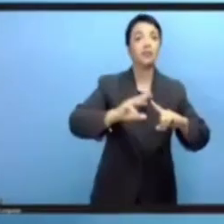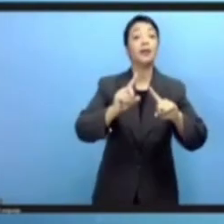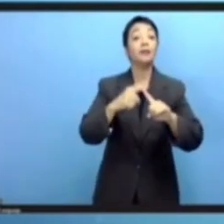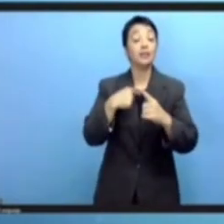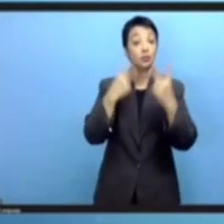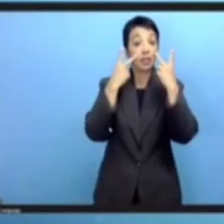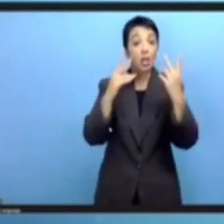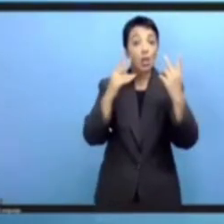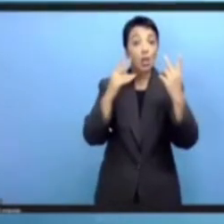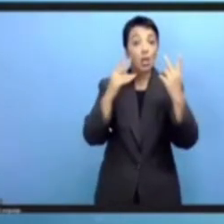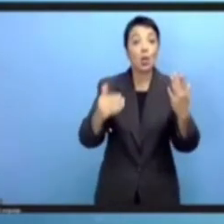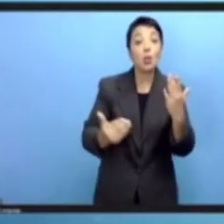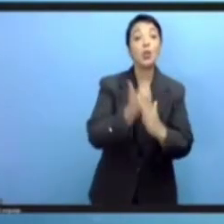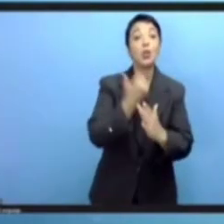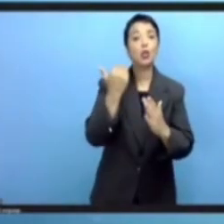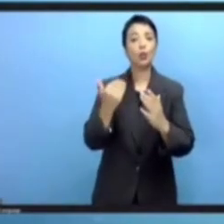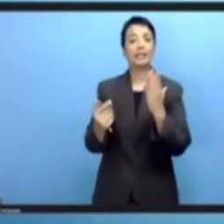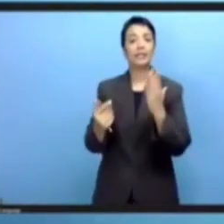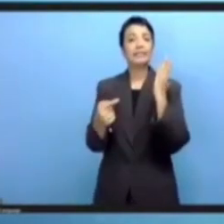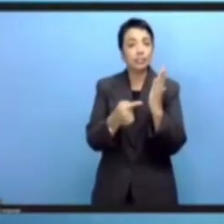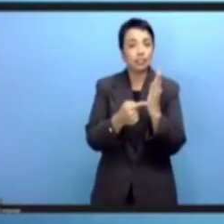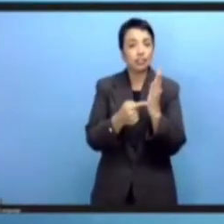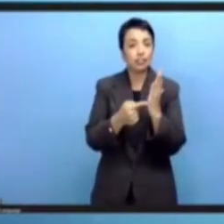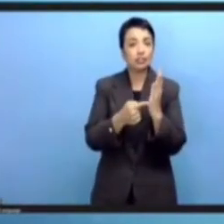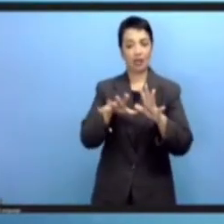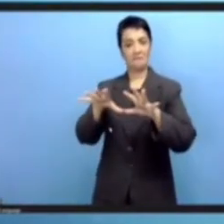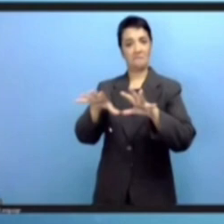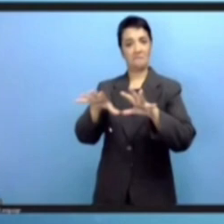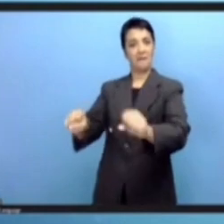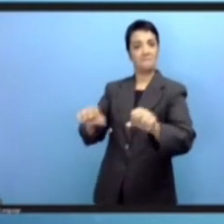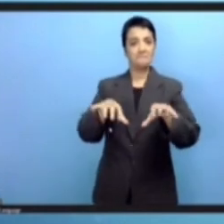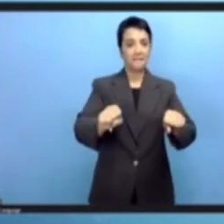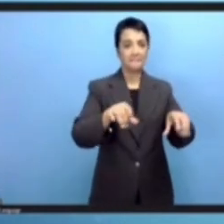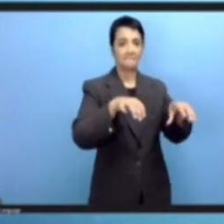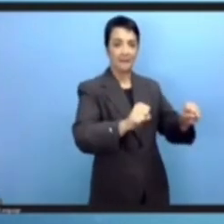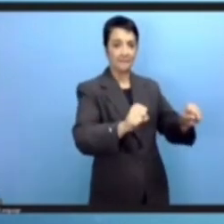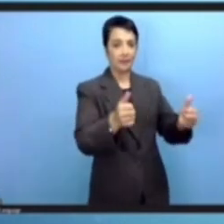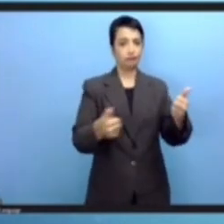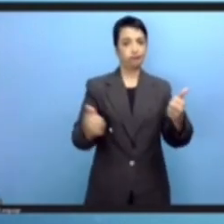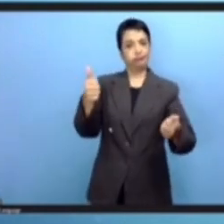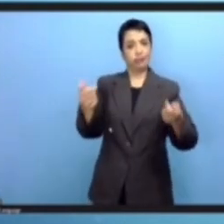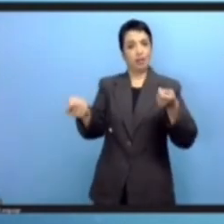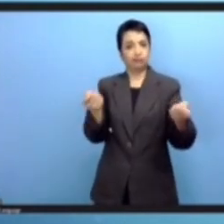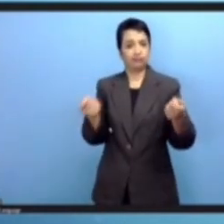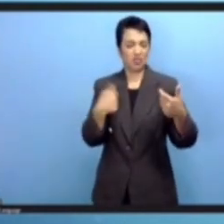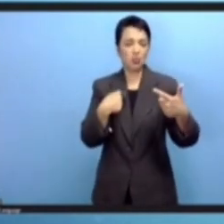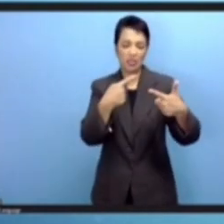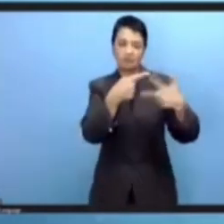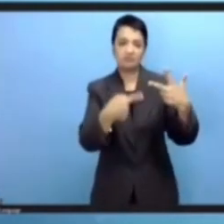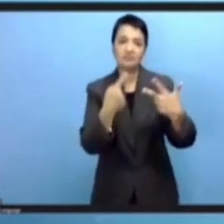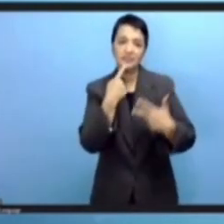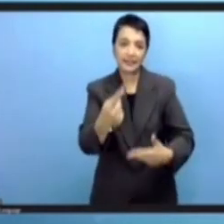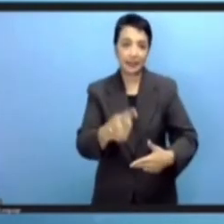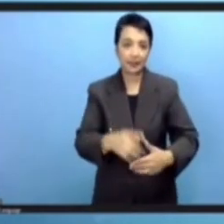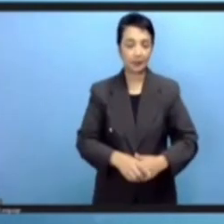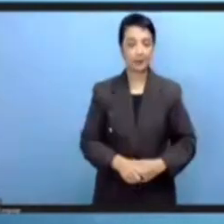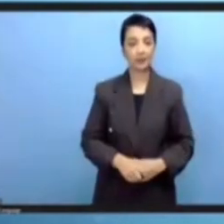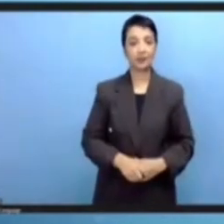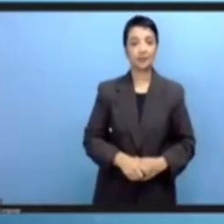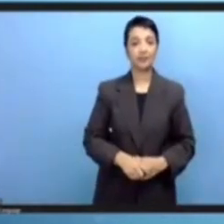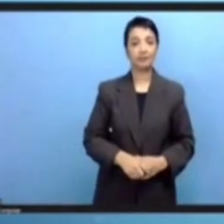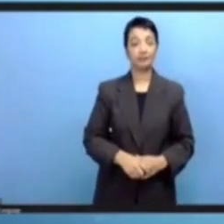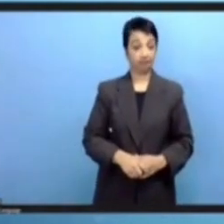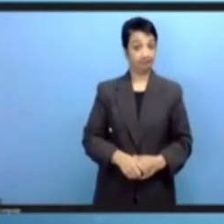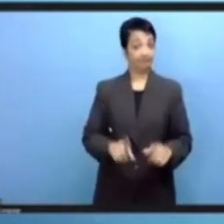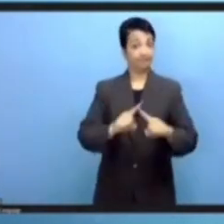Il y a également donc une montée de colonialisme numérique et d'autoritarisme